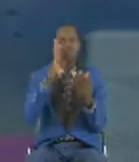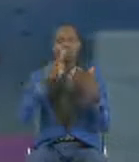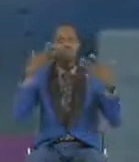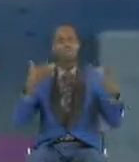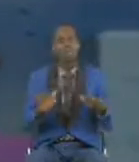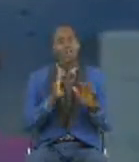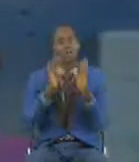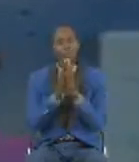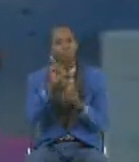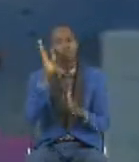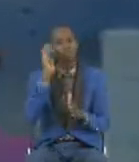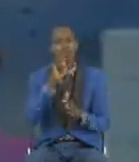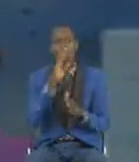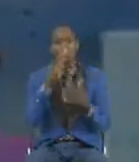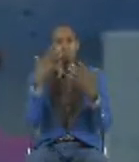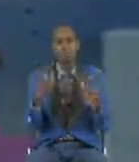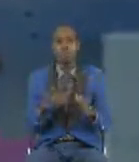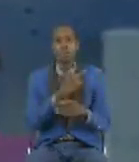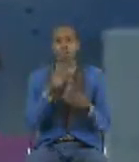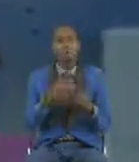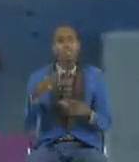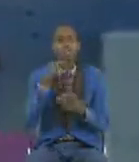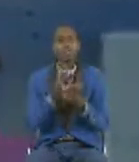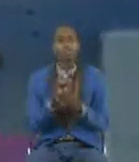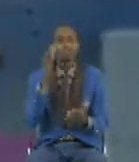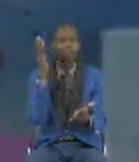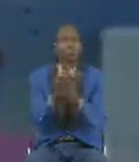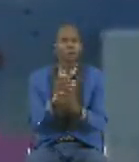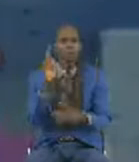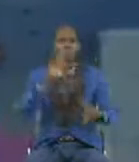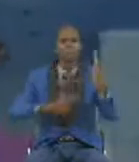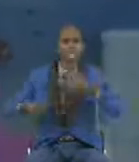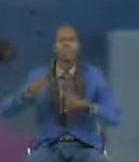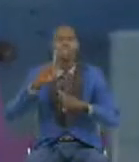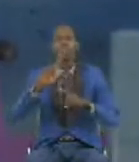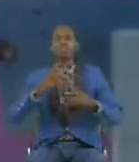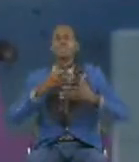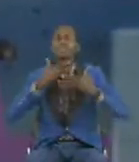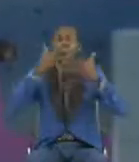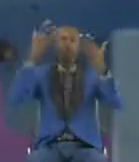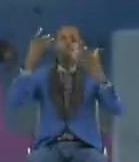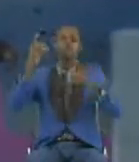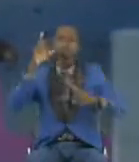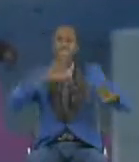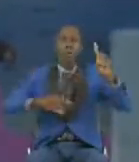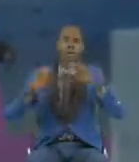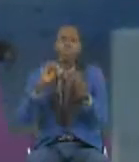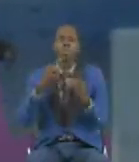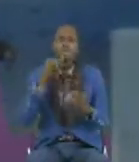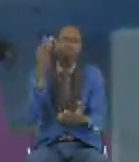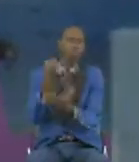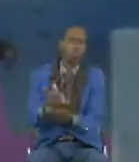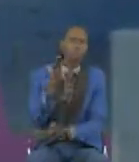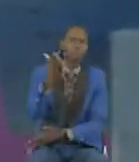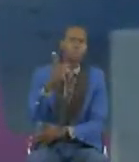terminé. Mais si tu dis tais-toi et tu cries plus fort, si on dit arrête là-bas, ensuite